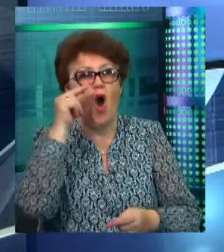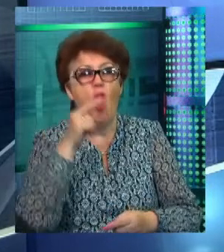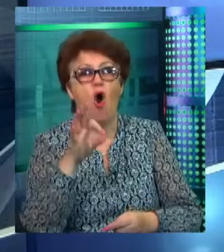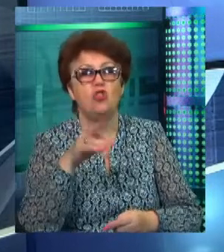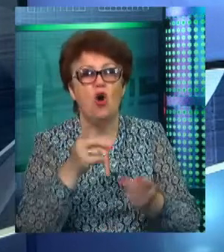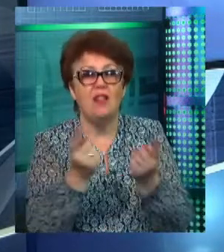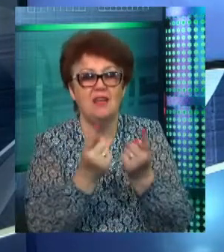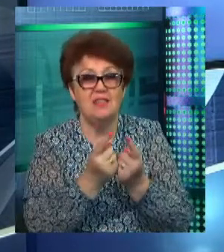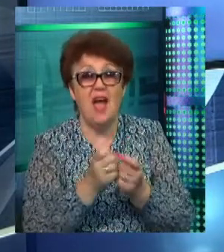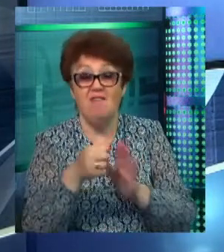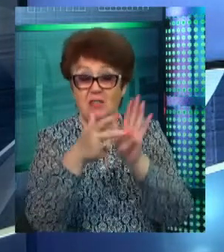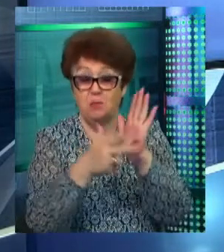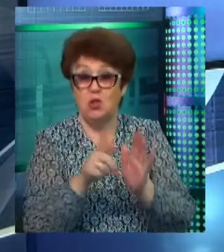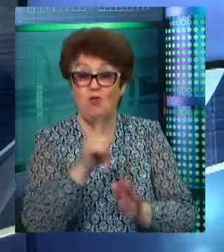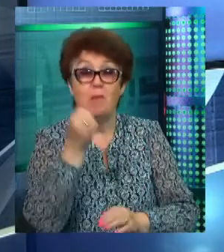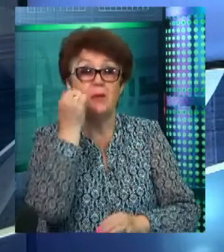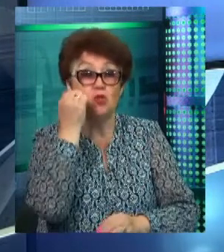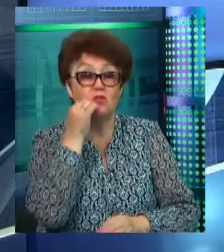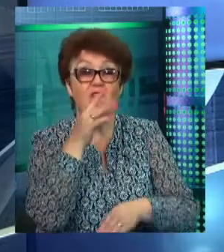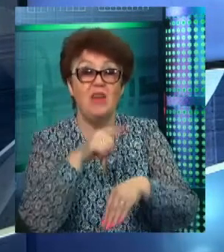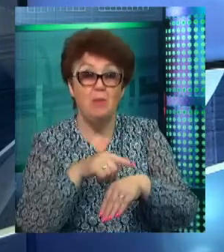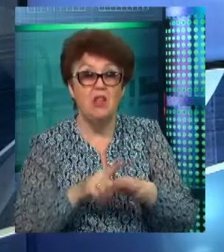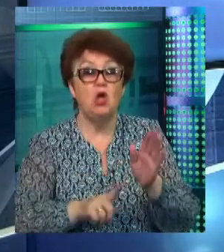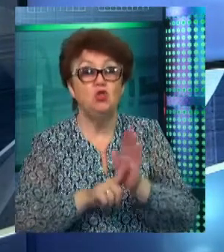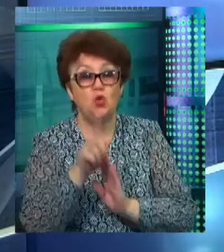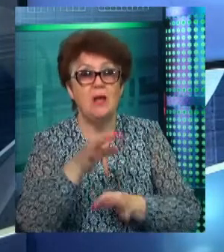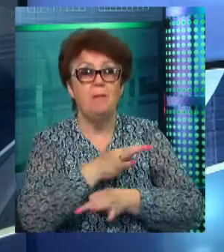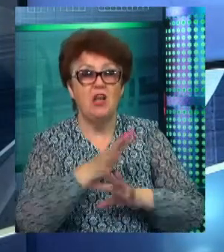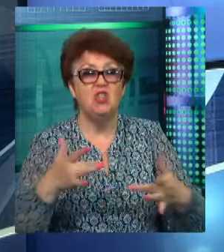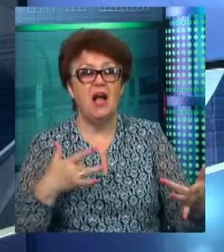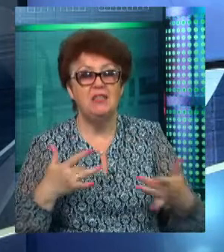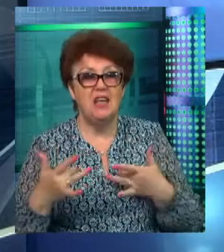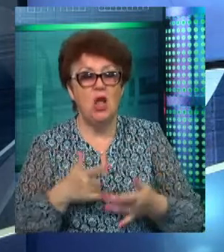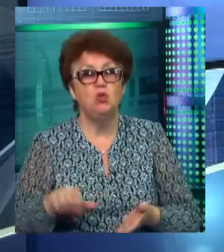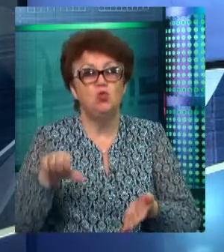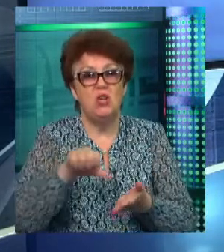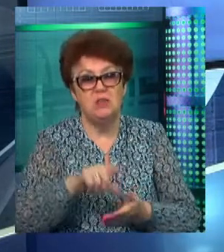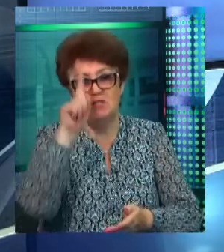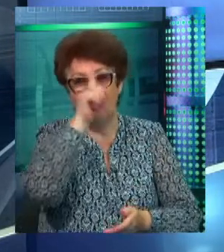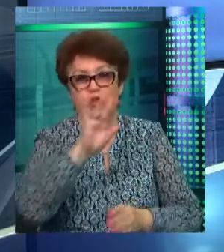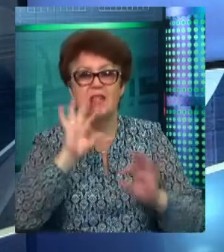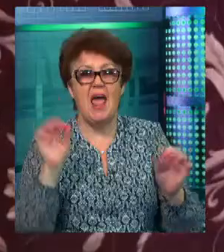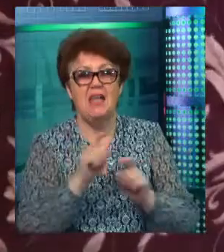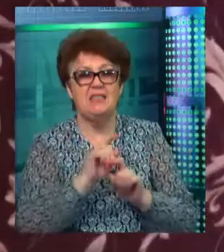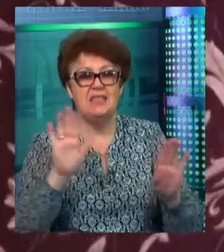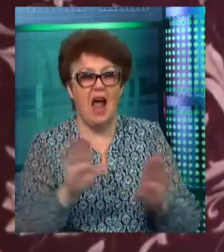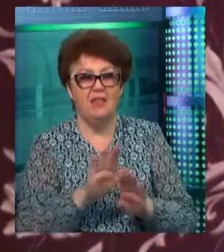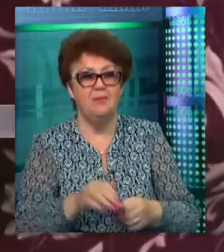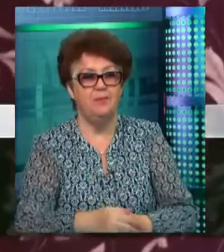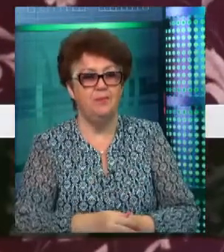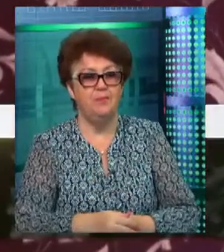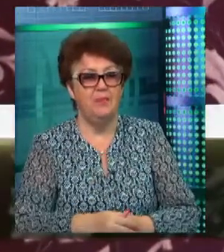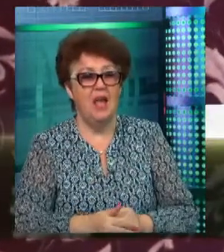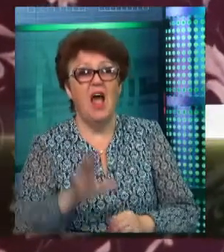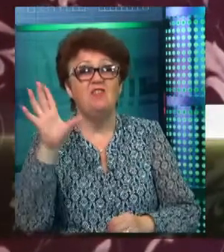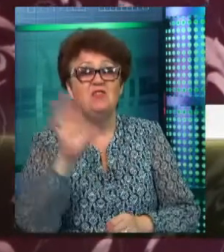а 18:00 по московскому времени начнется праздничный концерт с участием звезд эстрады от всего